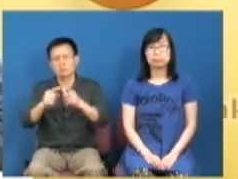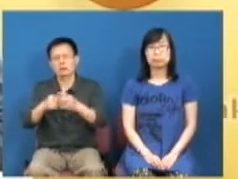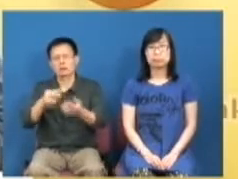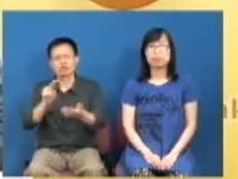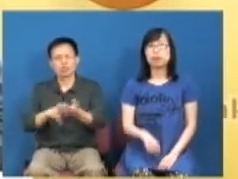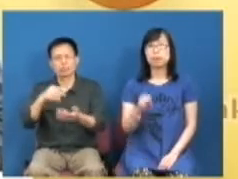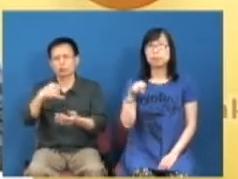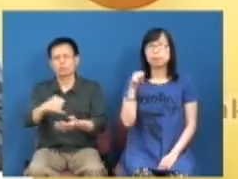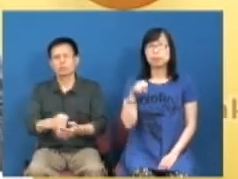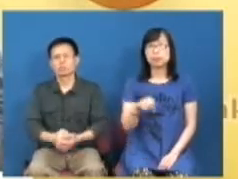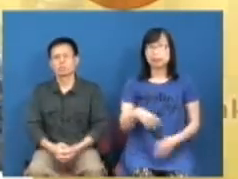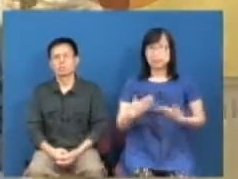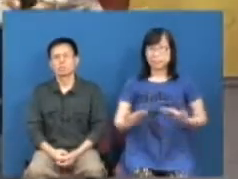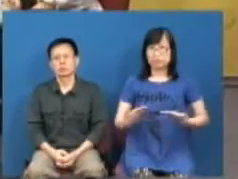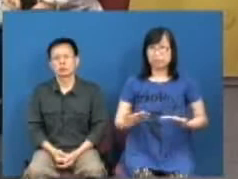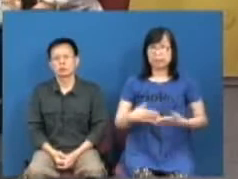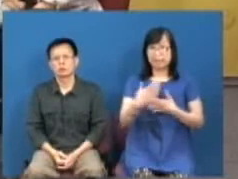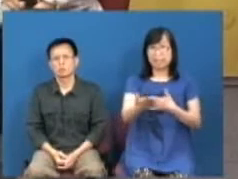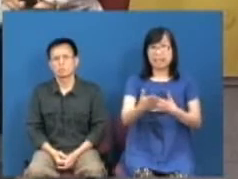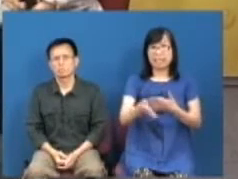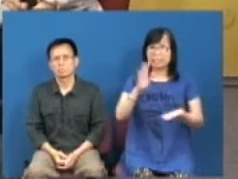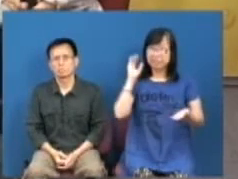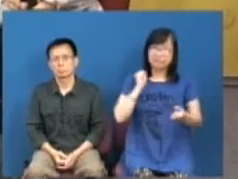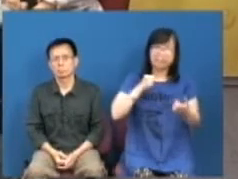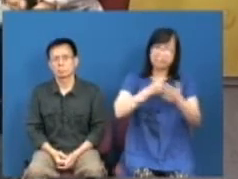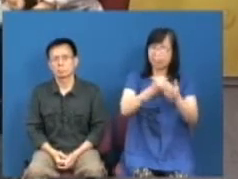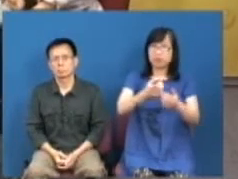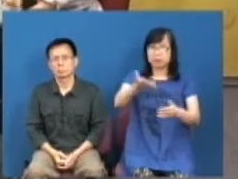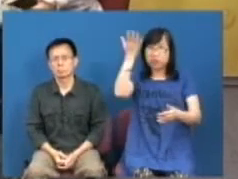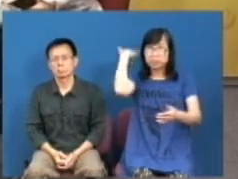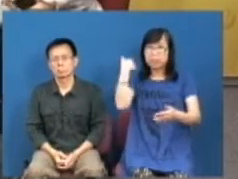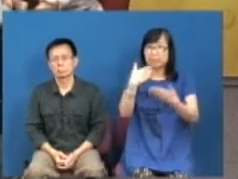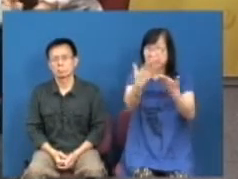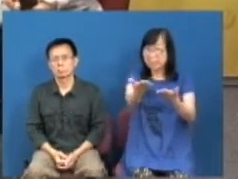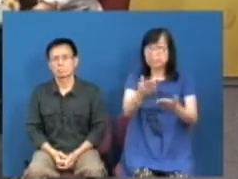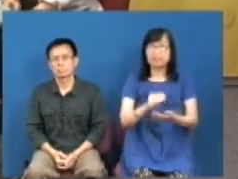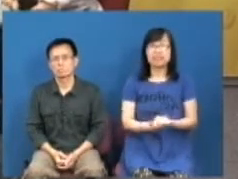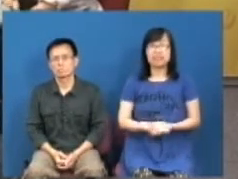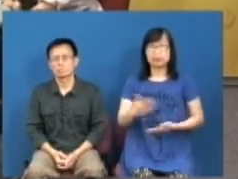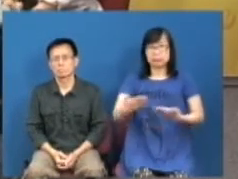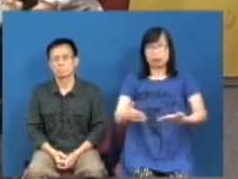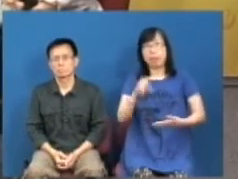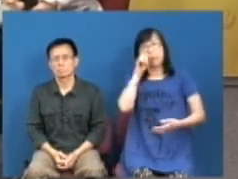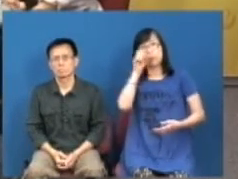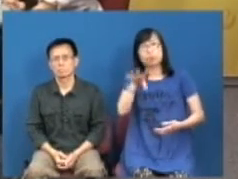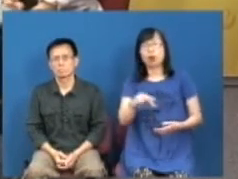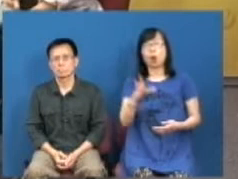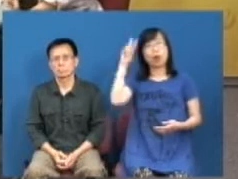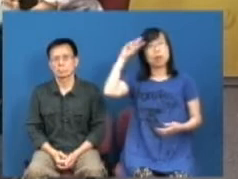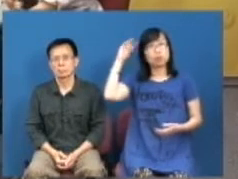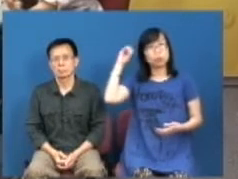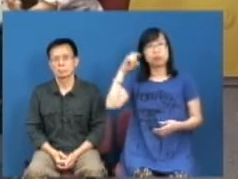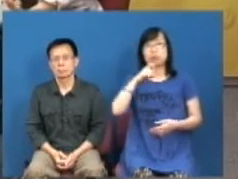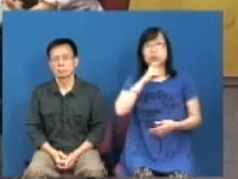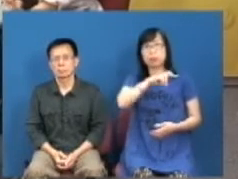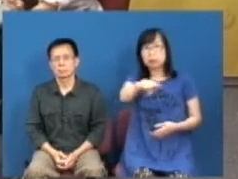係啦，係啦，即係今天的你打到昨天的你啦，一句講就其實你啱講開咧，或者係譬如即係將軍澳都有啲地咧，